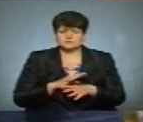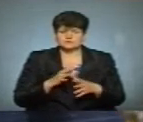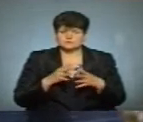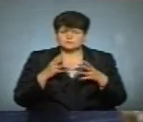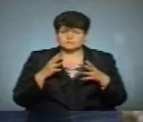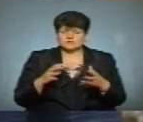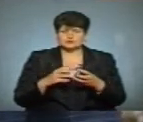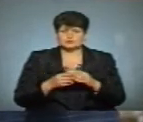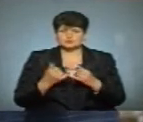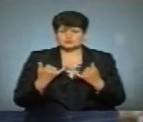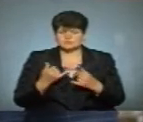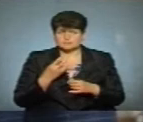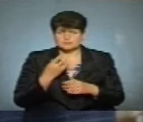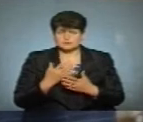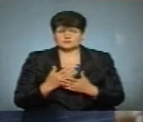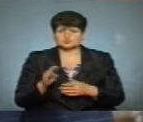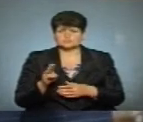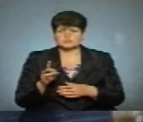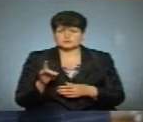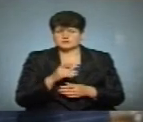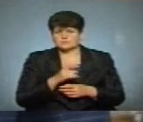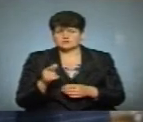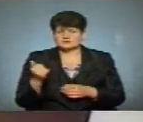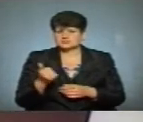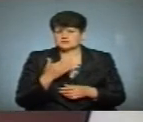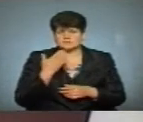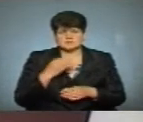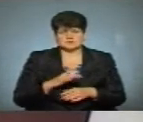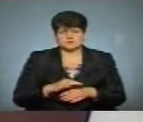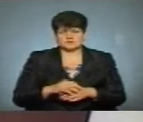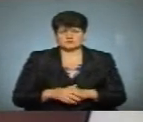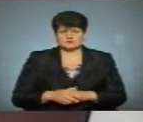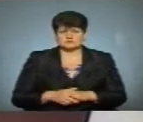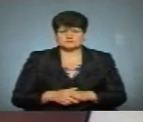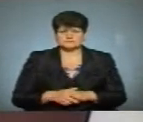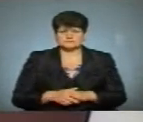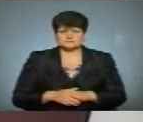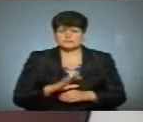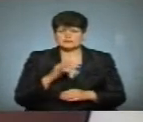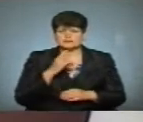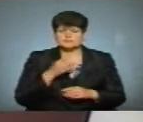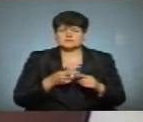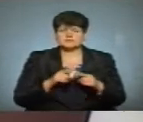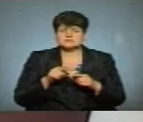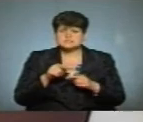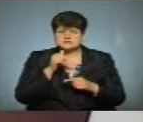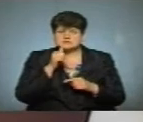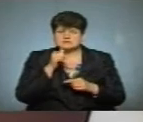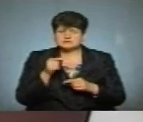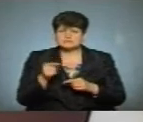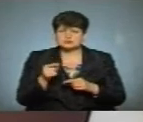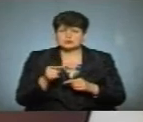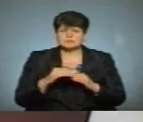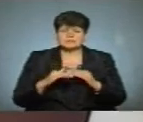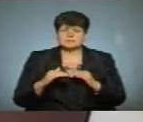результат сьогодні, Шумський район на протязі вже тижня не має захворювань. Незважаючи на це, від завтра в Тернополі на